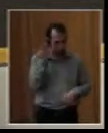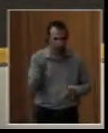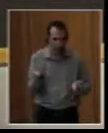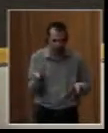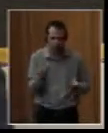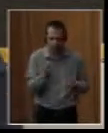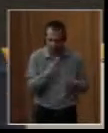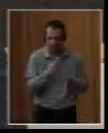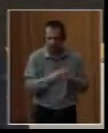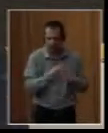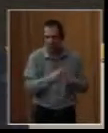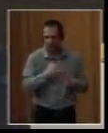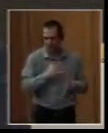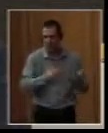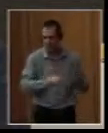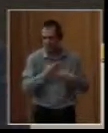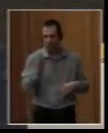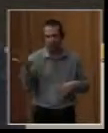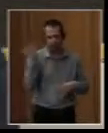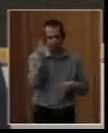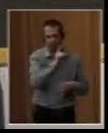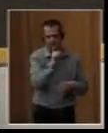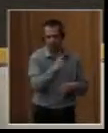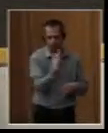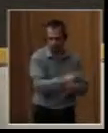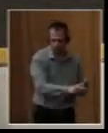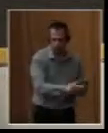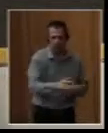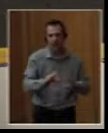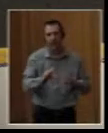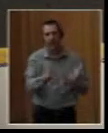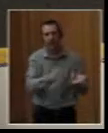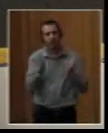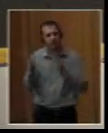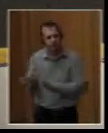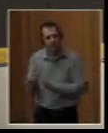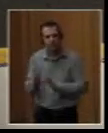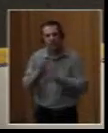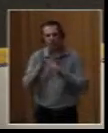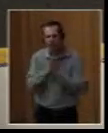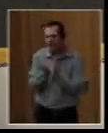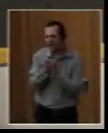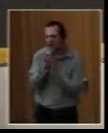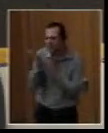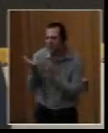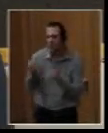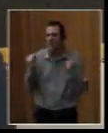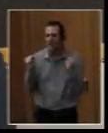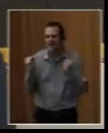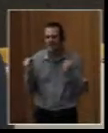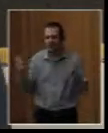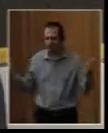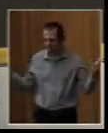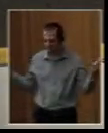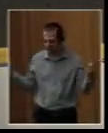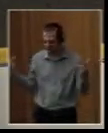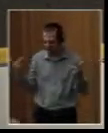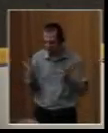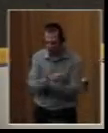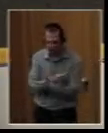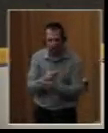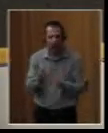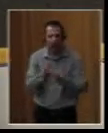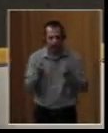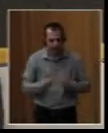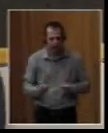η μείωση των δαπανών για την υγεία έχει στερήσει τις υποστηρικτικές και κοινωνικές υπηρεσίες στους ανθρώπους με αναπηρία, και